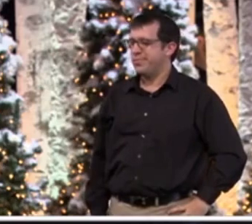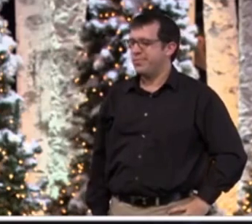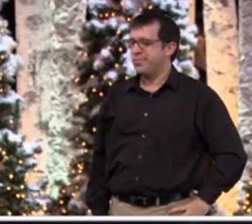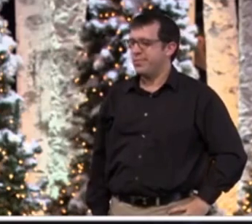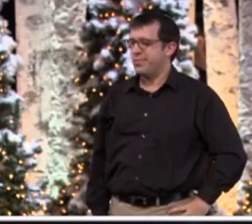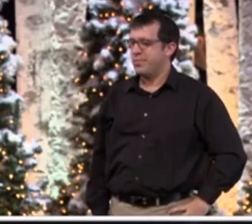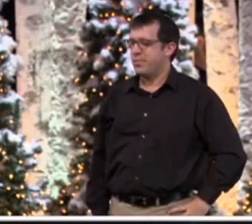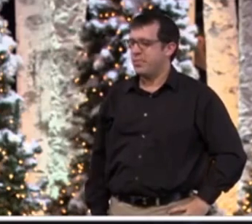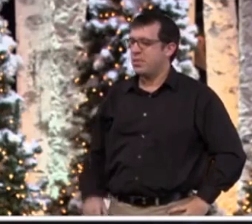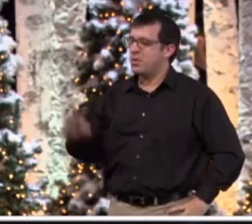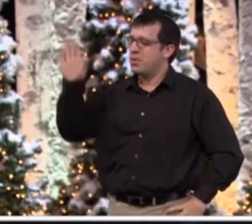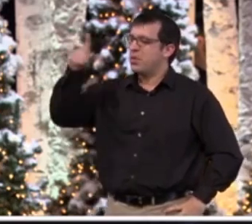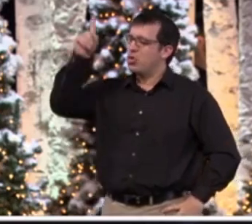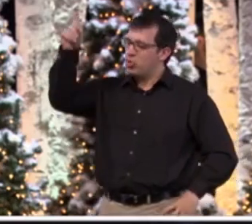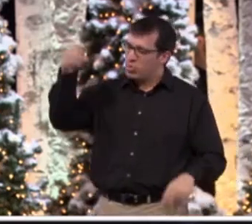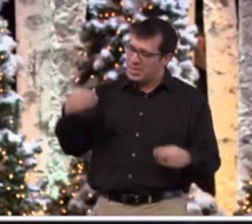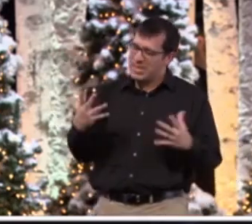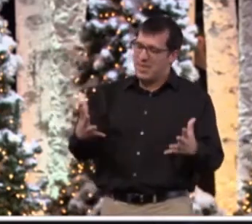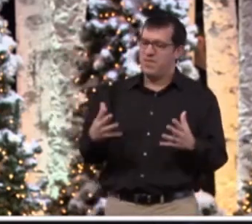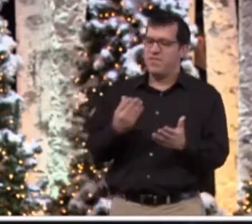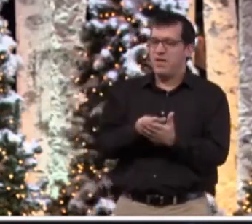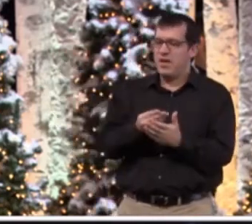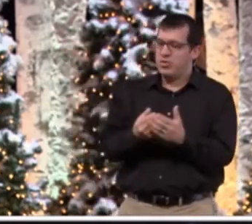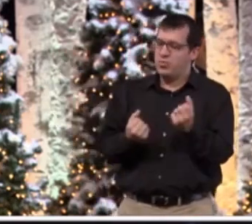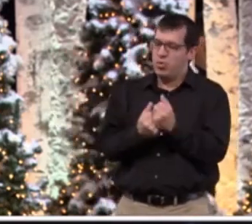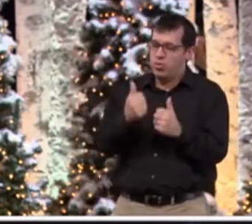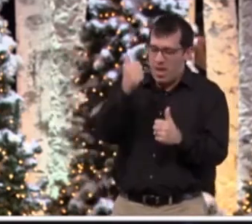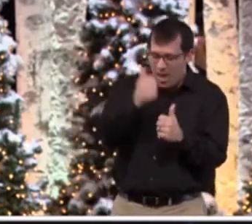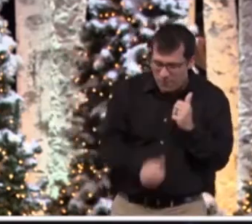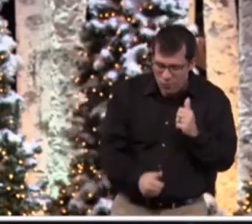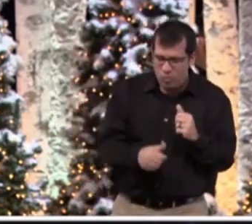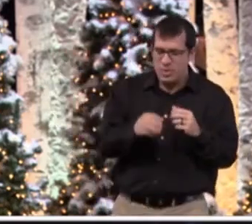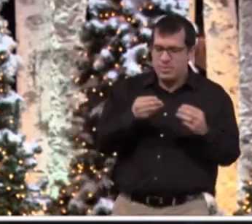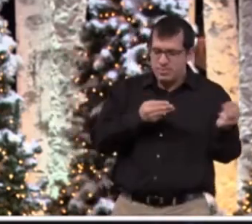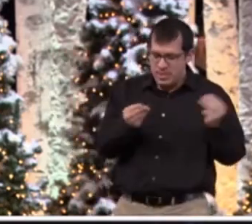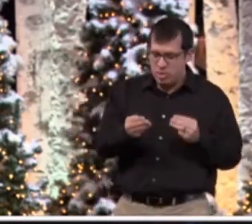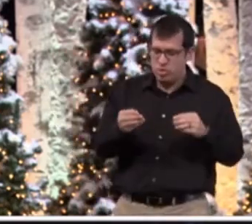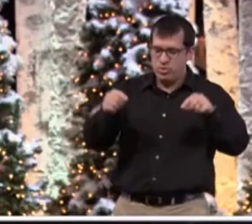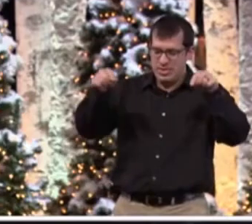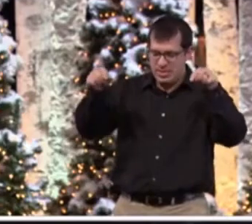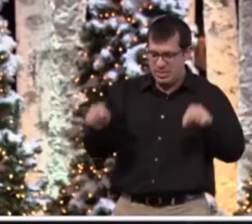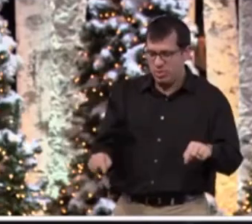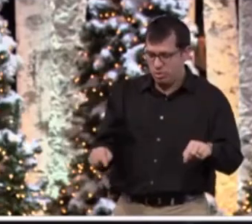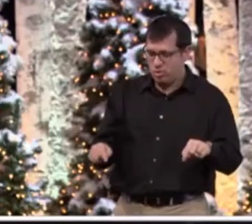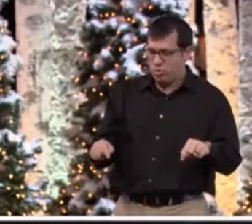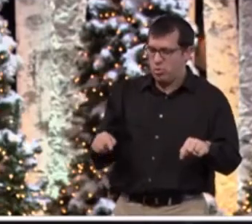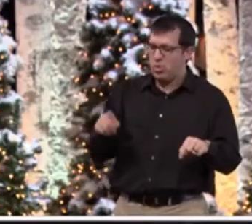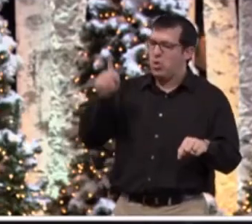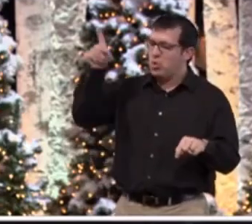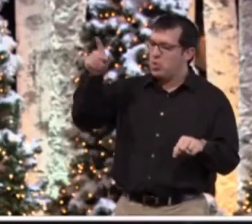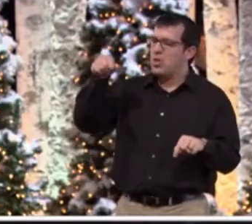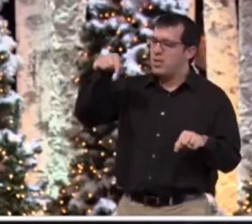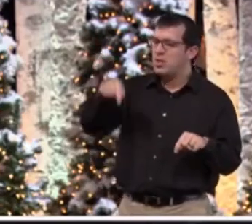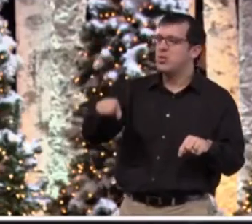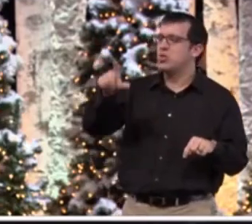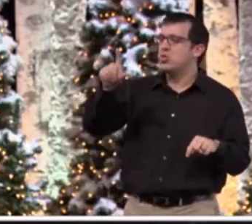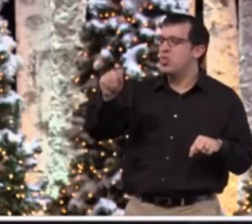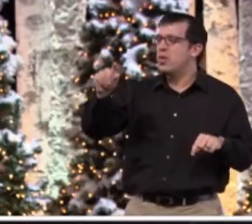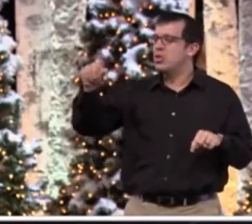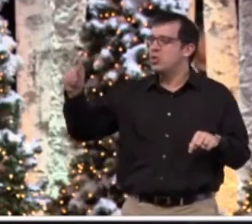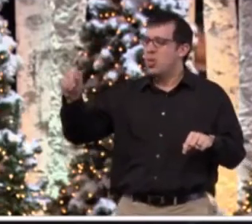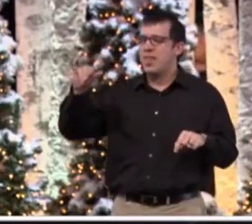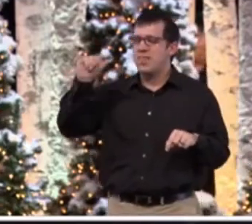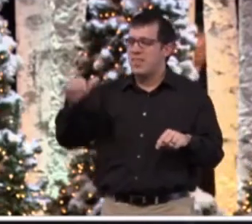यहाँ भएका हरेक सेवकाईलाई आर्थिक सहायता जुटाउनुहोस् भनेर प्रार्थना गर्दछु। 2020 सेवकाईमा सबैभन्दा